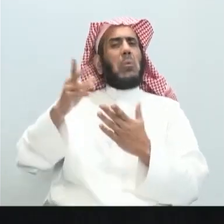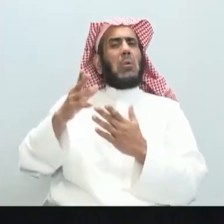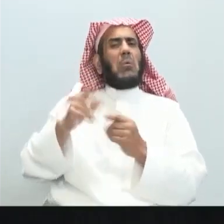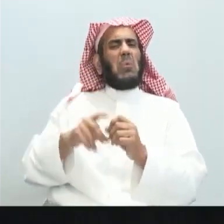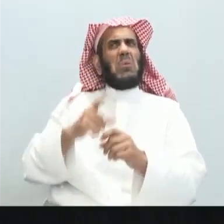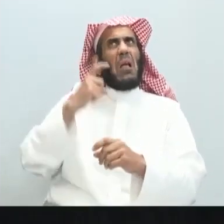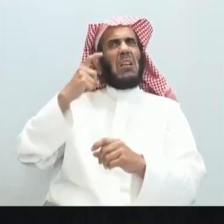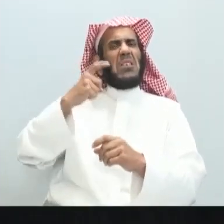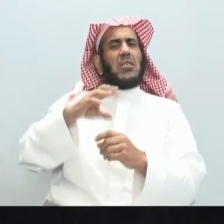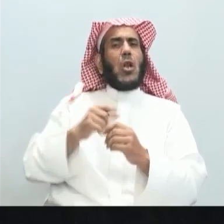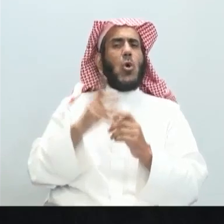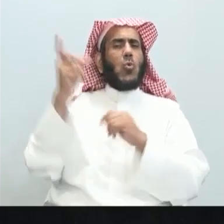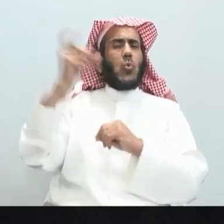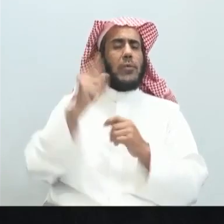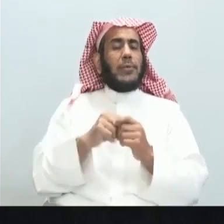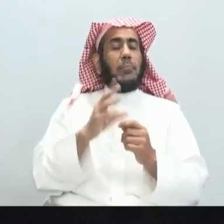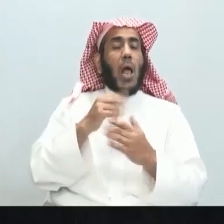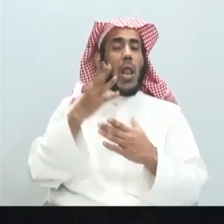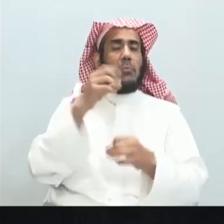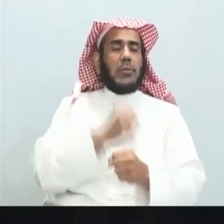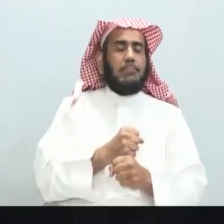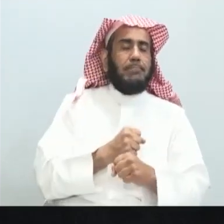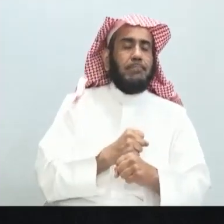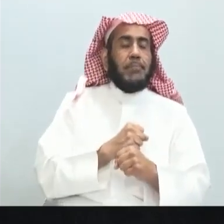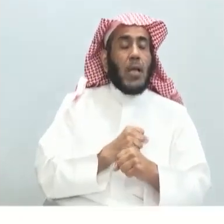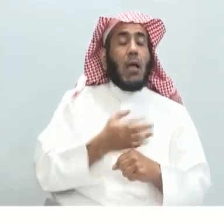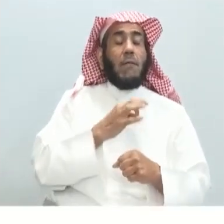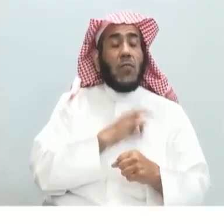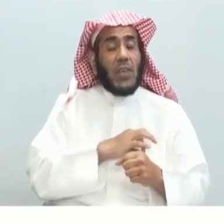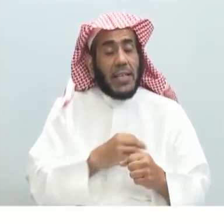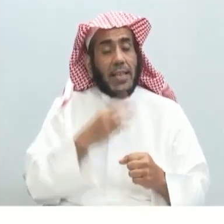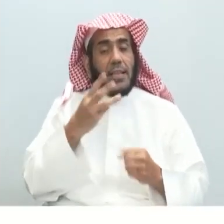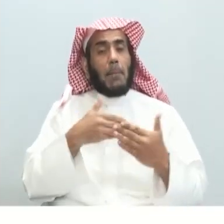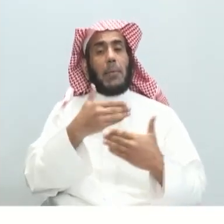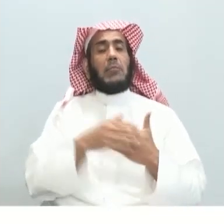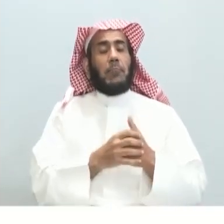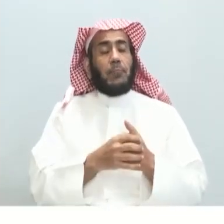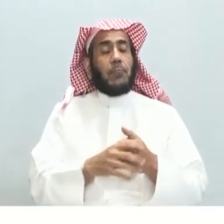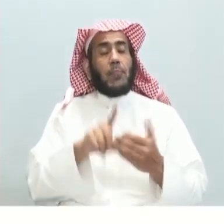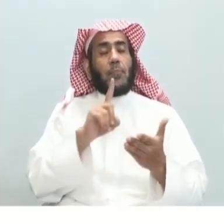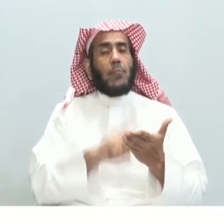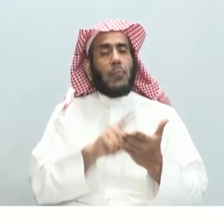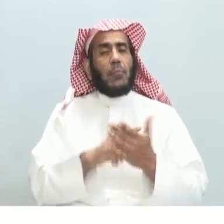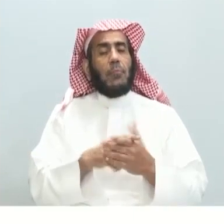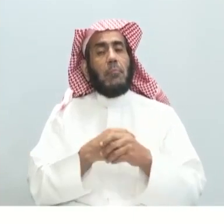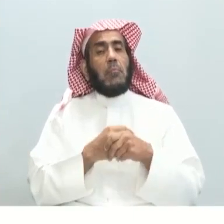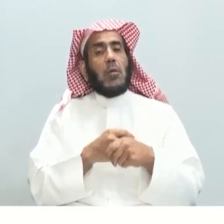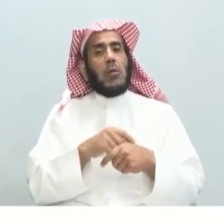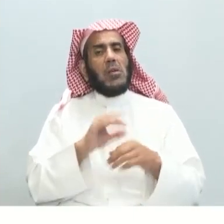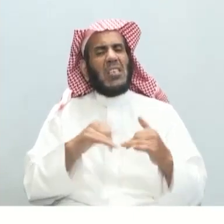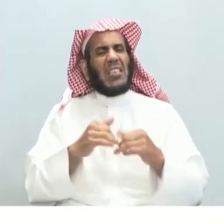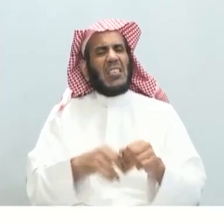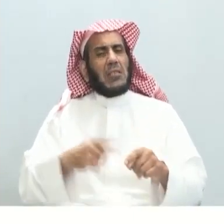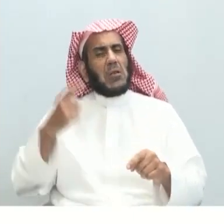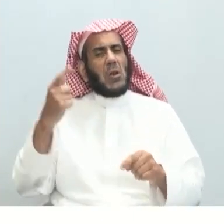وتعزيزا للرسل عليهم السلام في الفائده الثالثه التي بعدها ان من سبيل رد